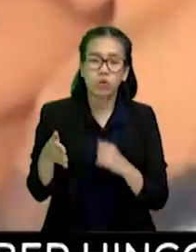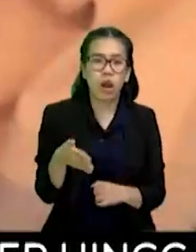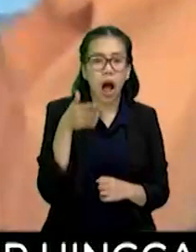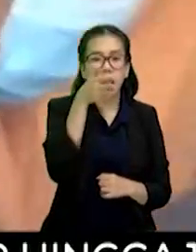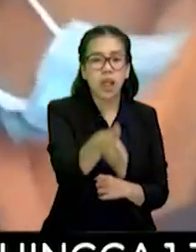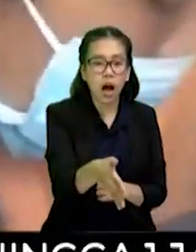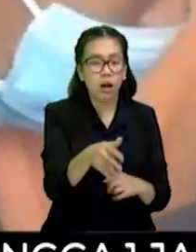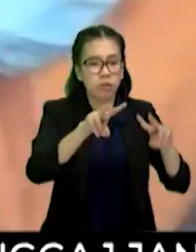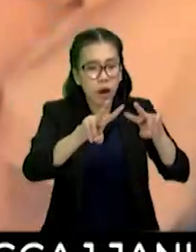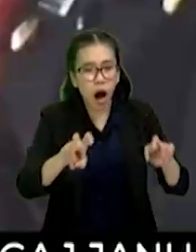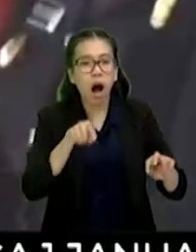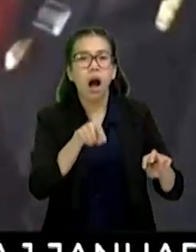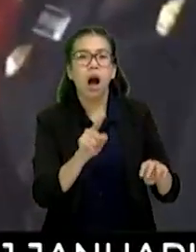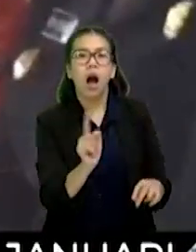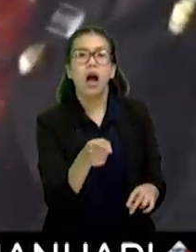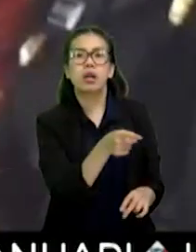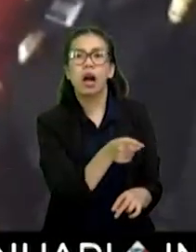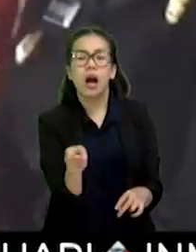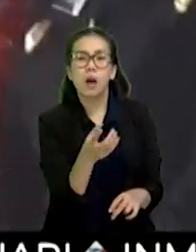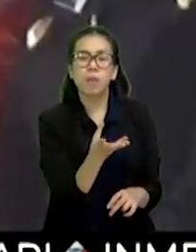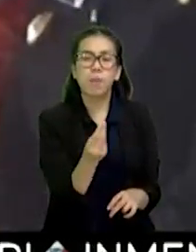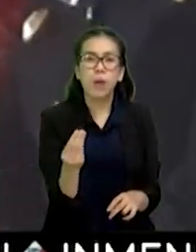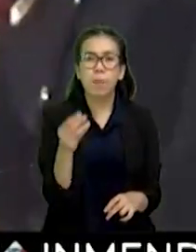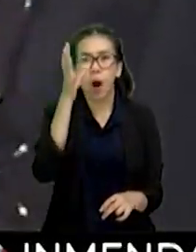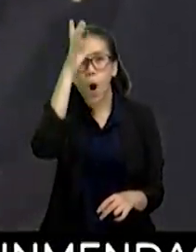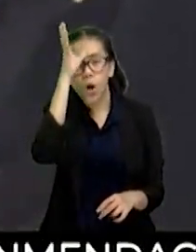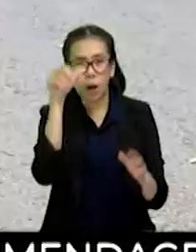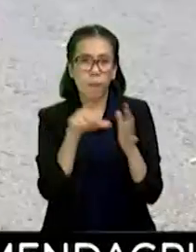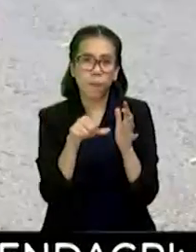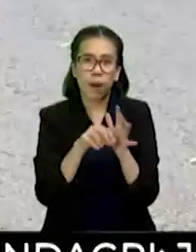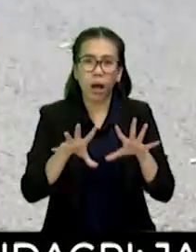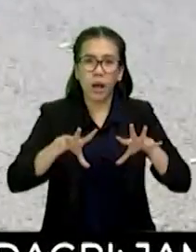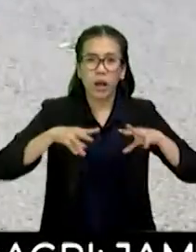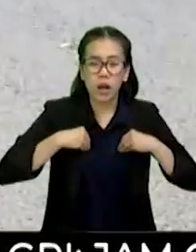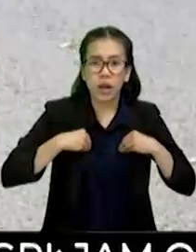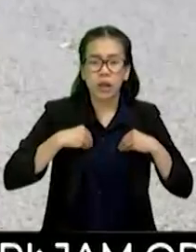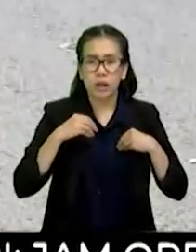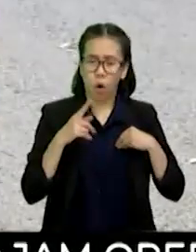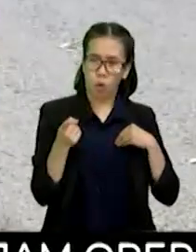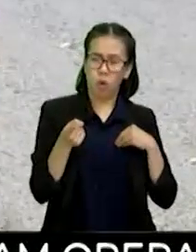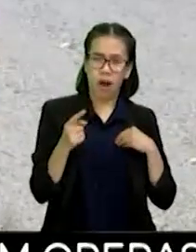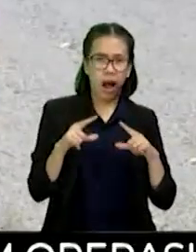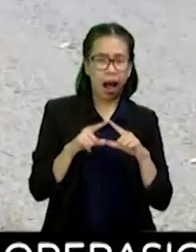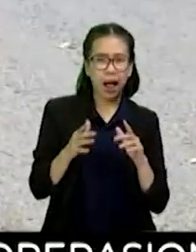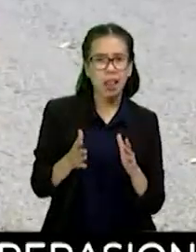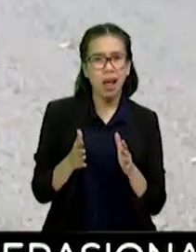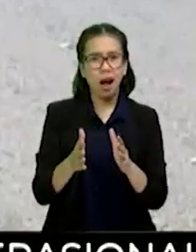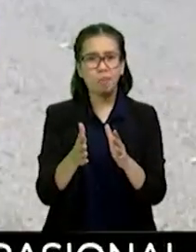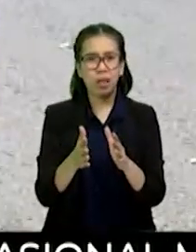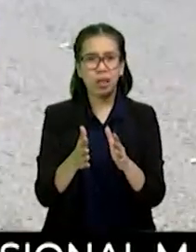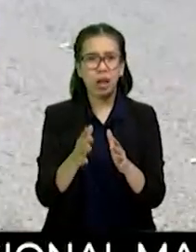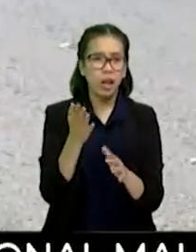Kementerian Sosial juga menemukan sejumlah penerima Bansos dengan alamat yang geotagging ya